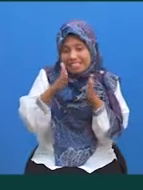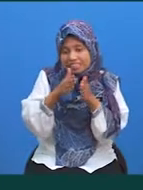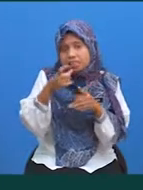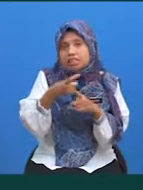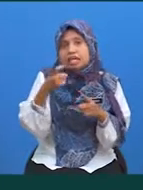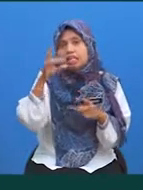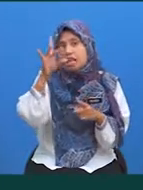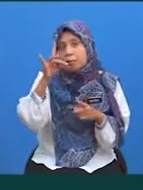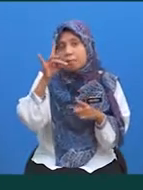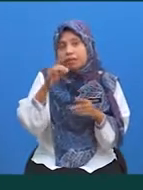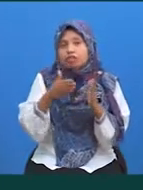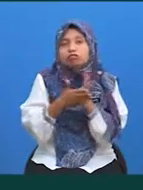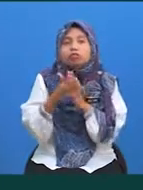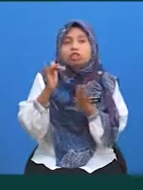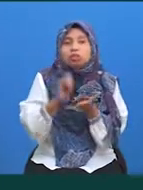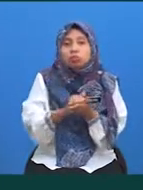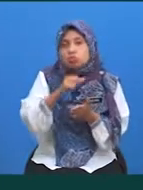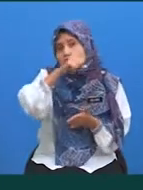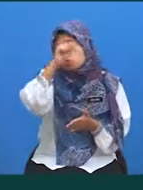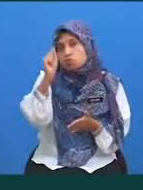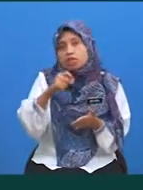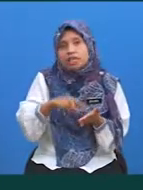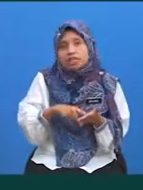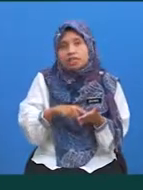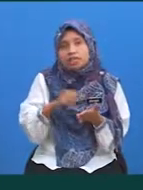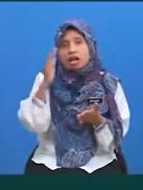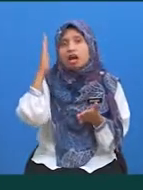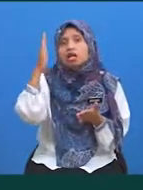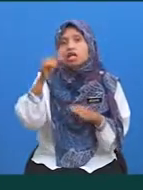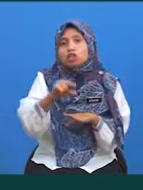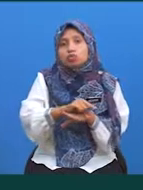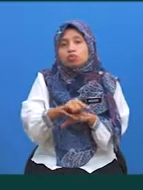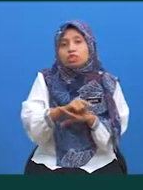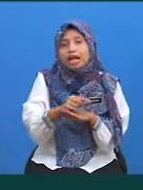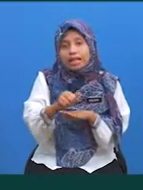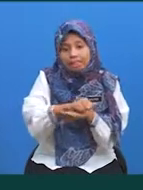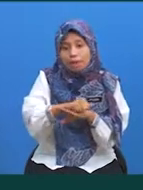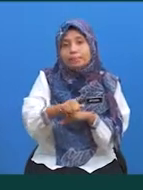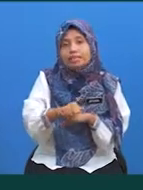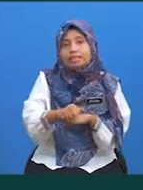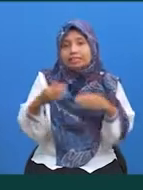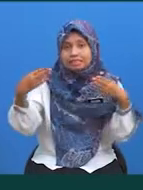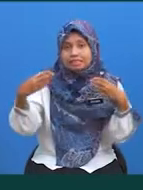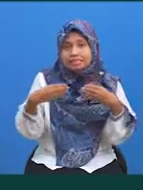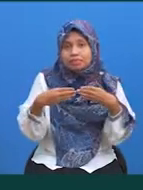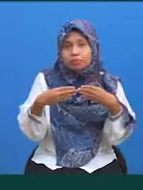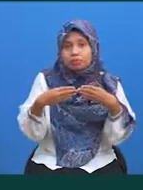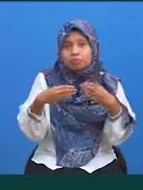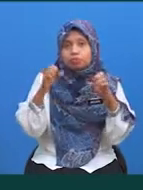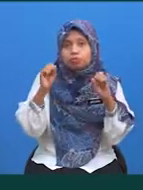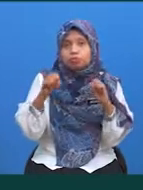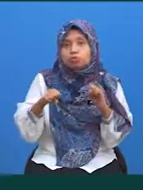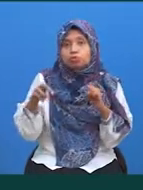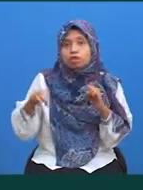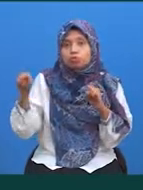Oleh itu, soalan ini akan menggunakan aplikasi Sambung Murid-murid,